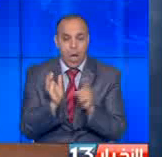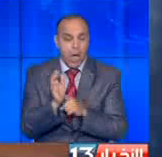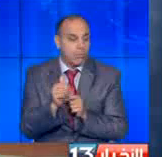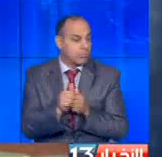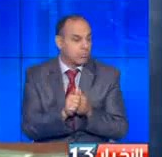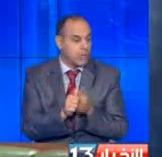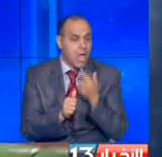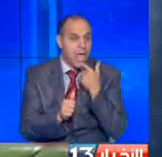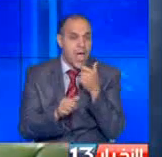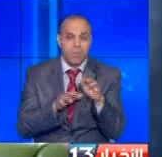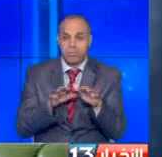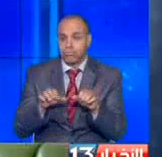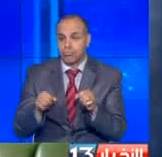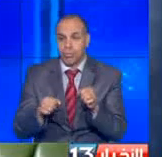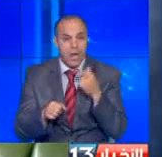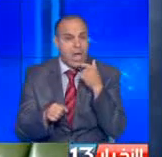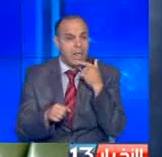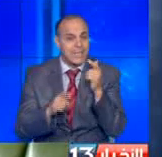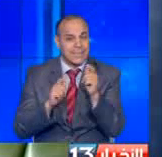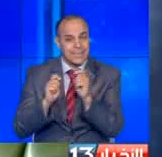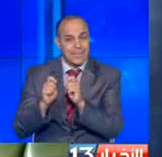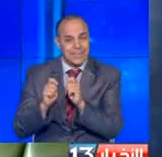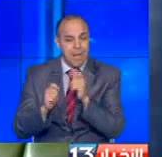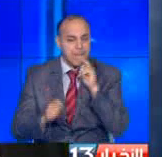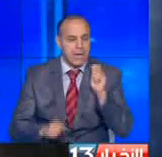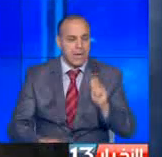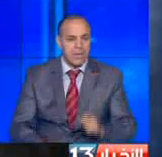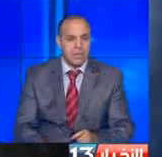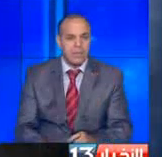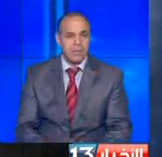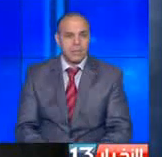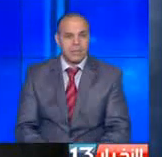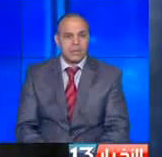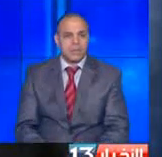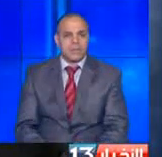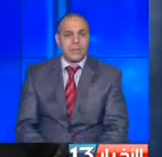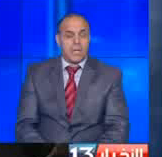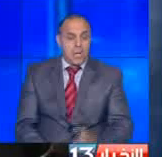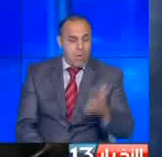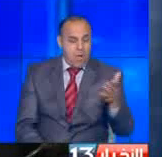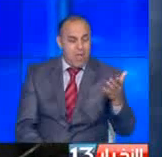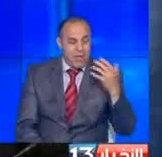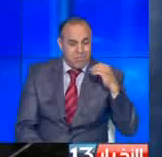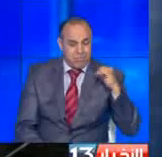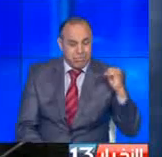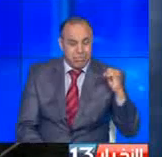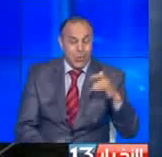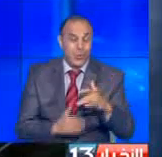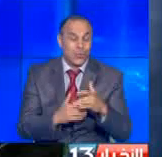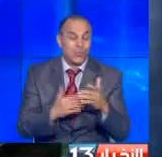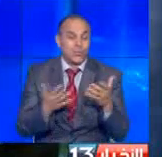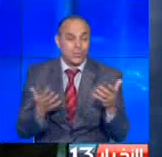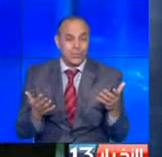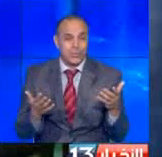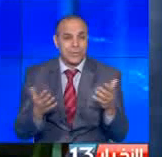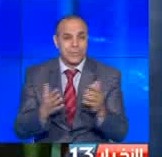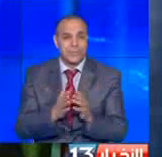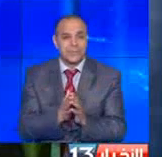مع اثراء عمله في مجال الدبلوماسيه البرلمانيه وهذا يجرنا الى التاكيد على